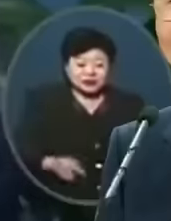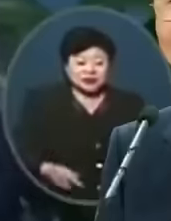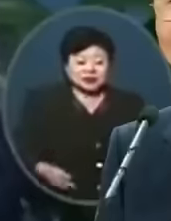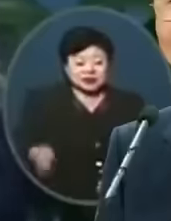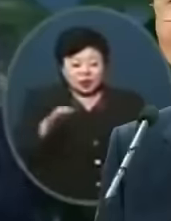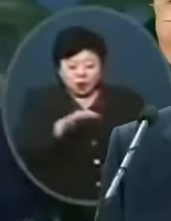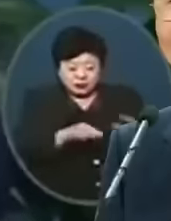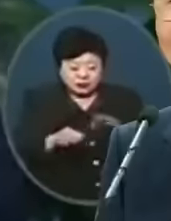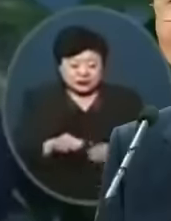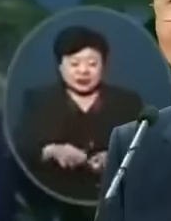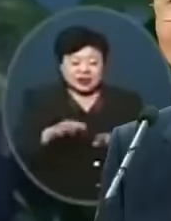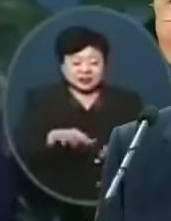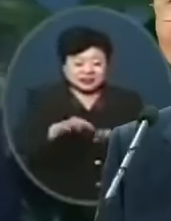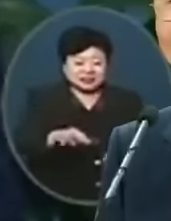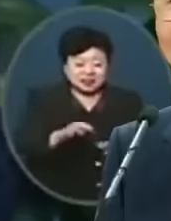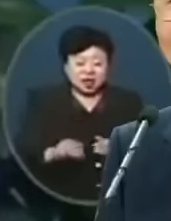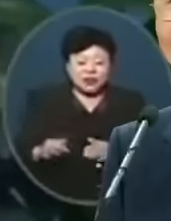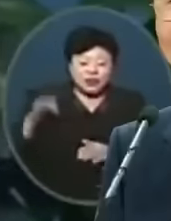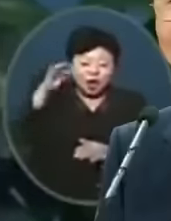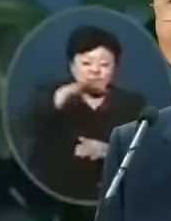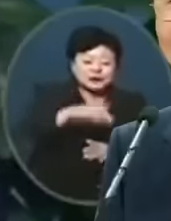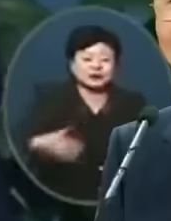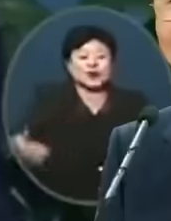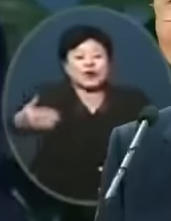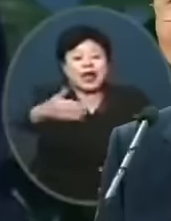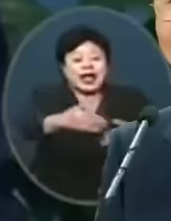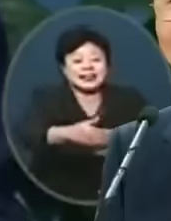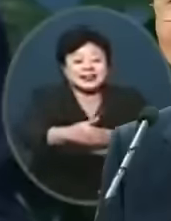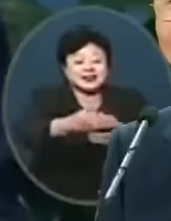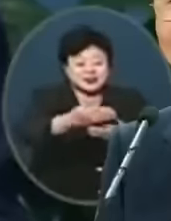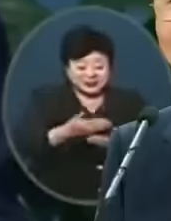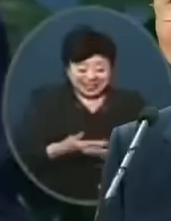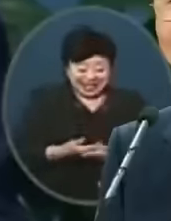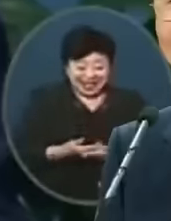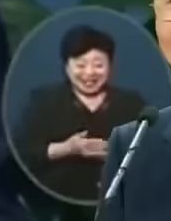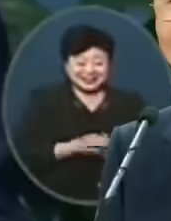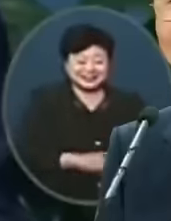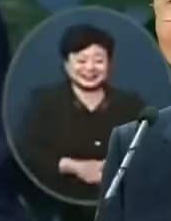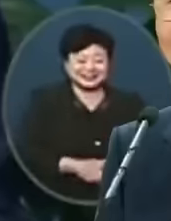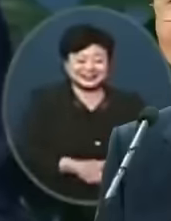되어 흔들어 넘치게 해서 안겨주는 것입니다.